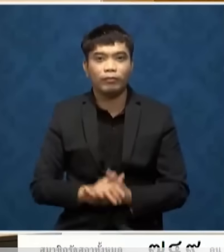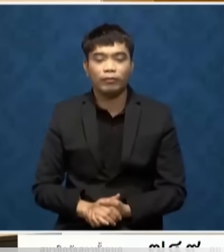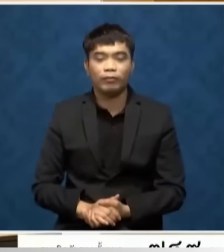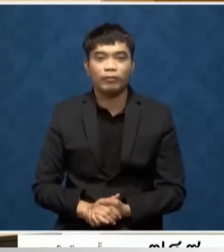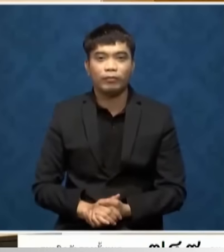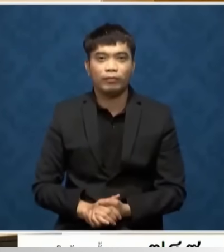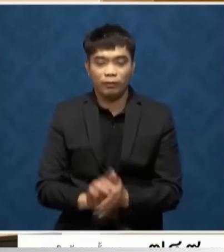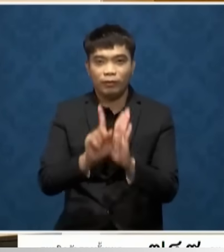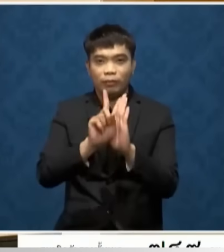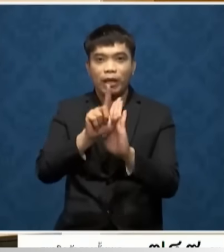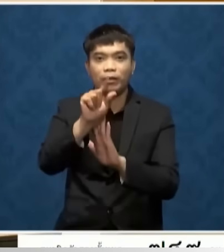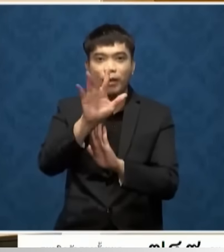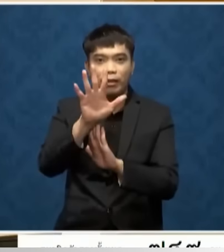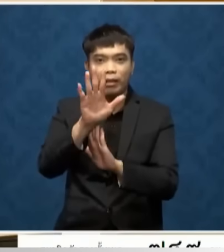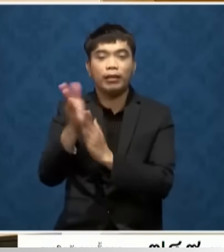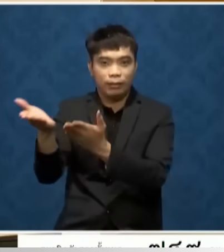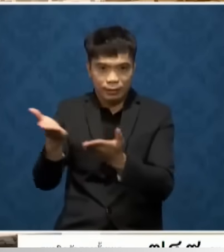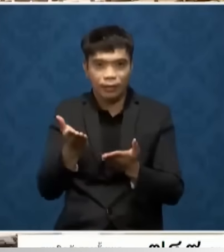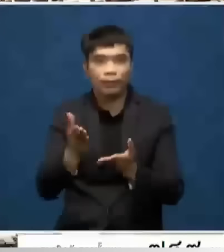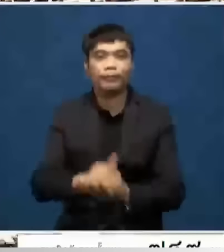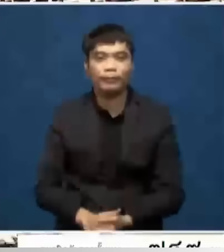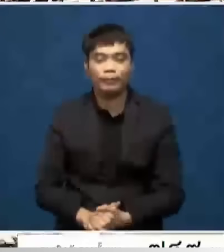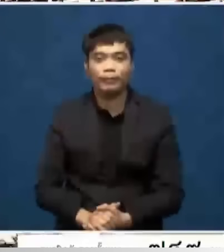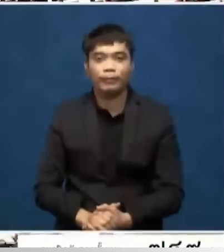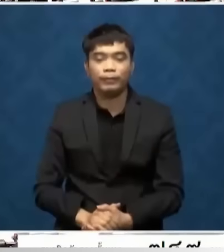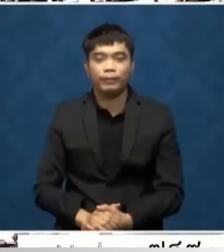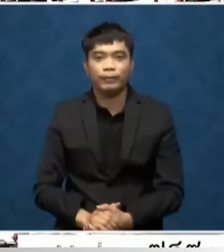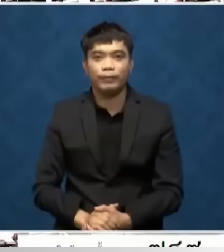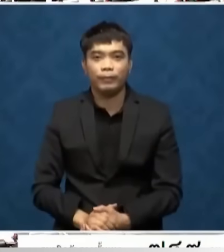ขอเวลา25นาทีเชิญครับ